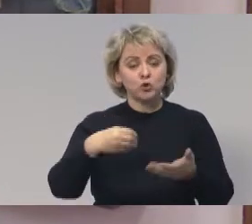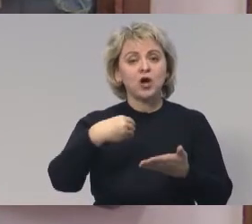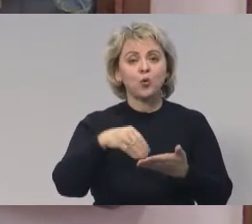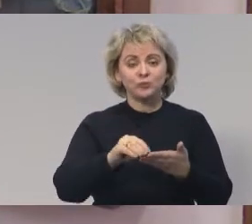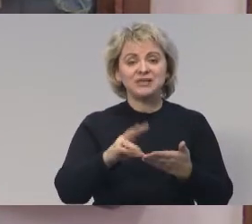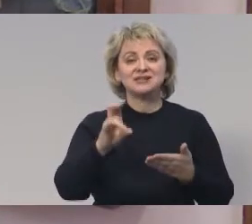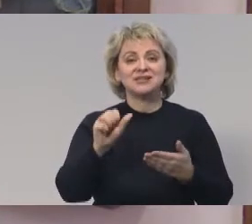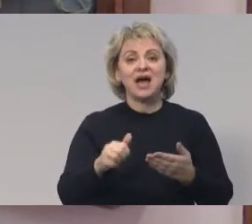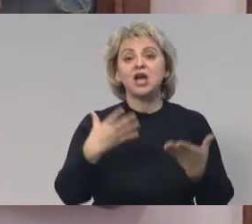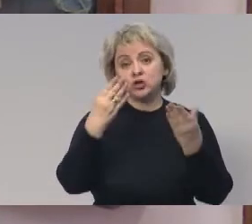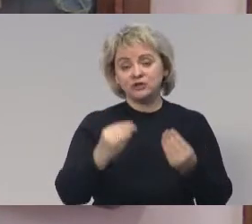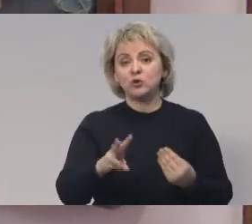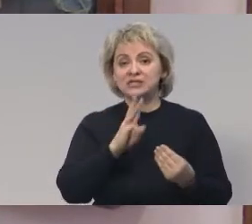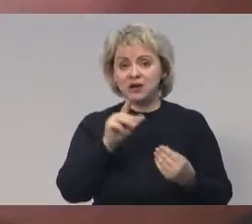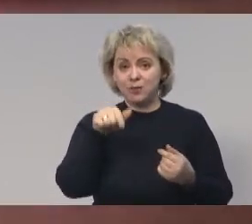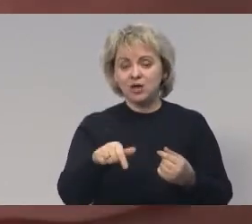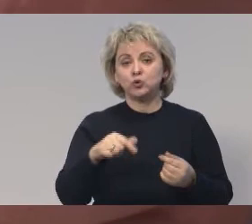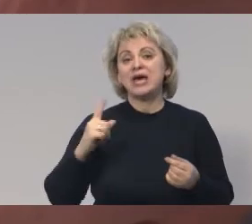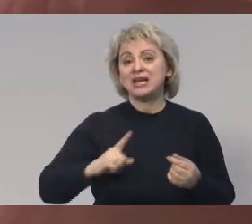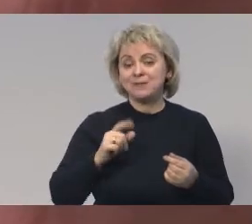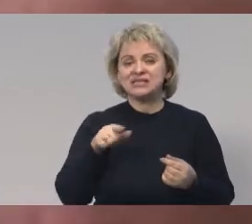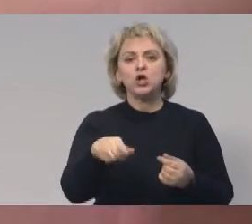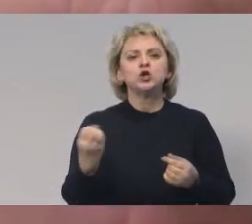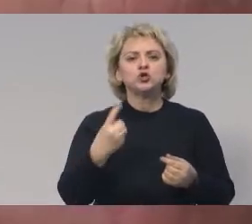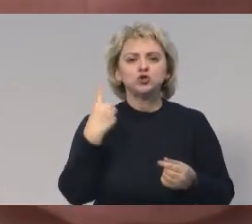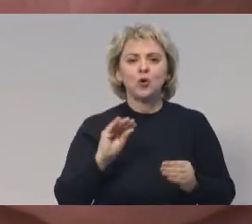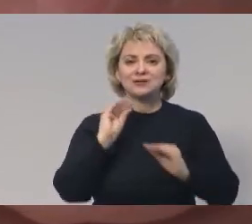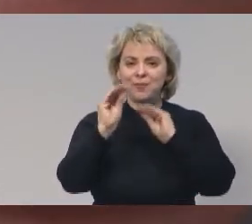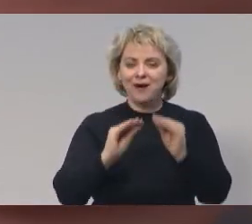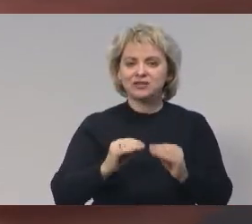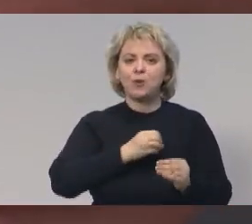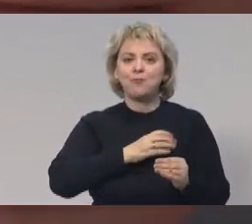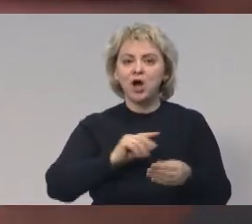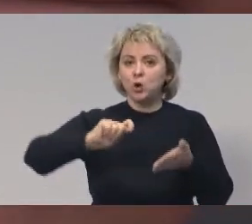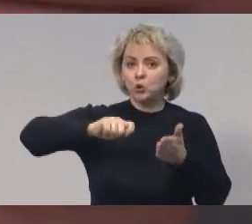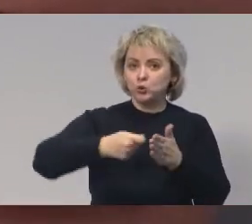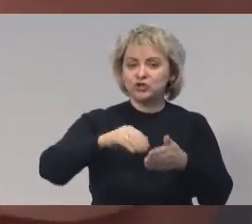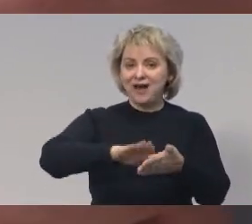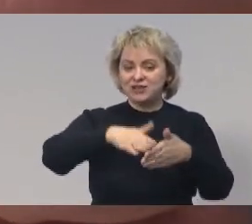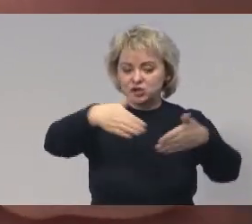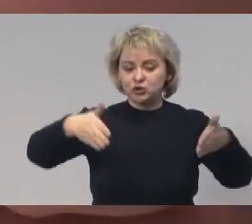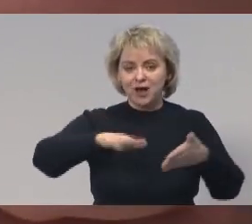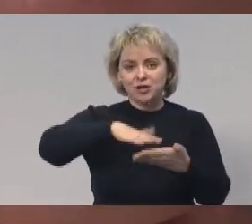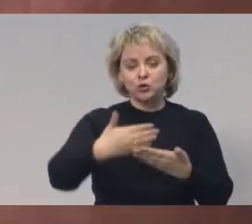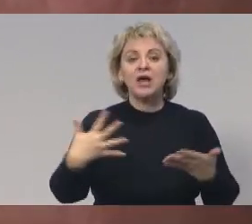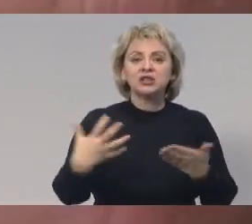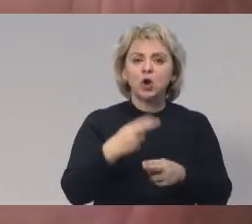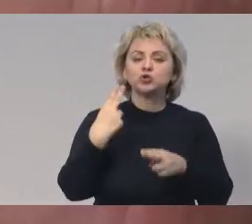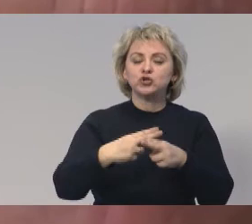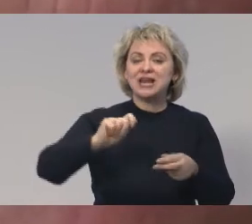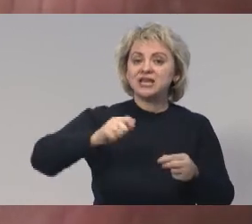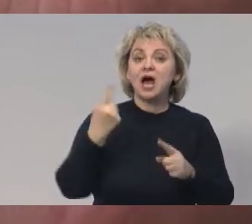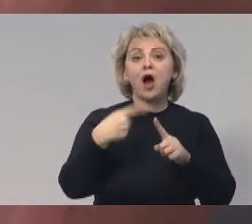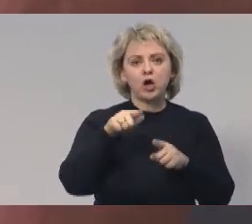там на дневной заработок ремесленника. Еще один атрибут богатства – ключ от шкатулки. Обычно находят железные ключи,